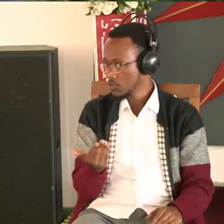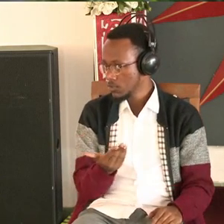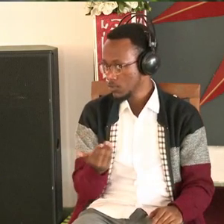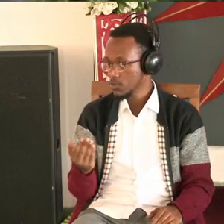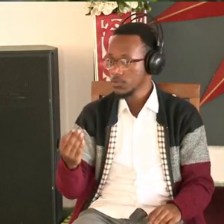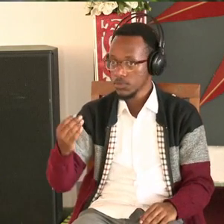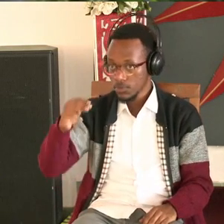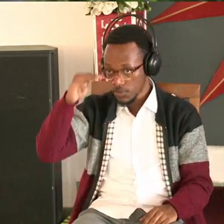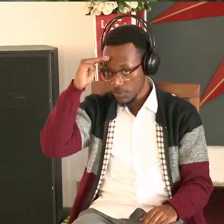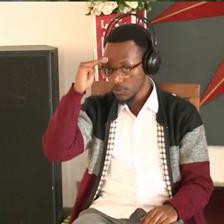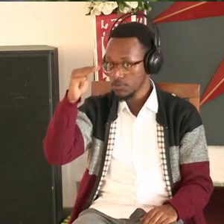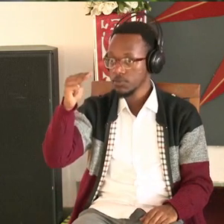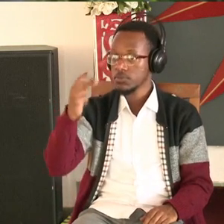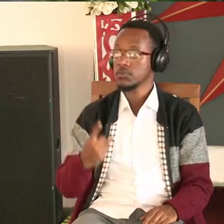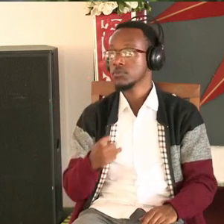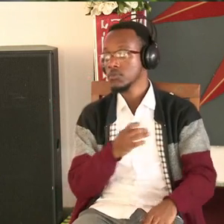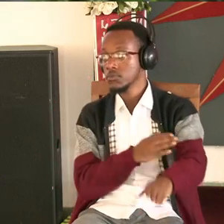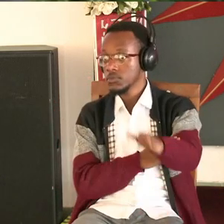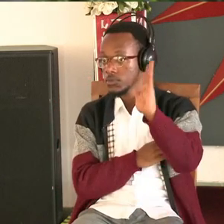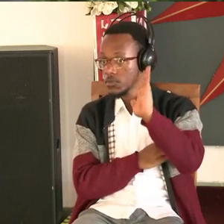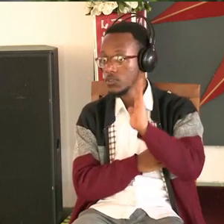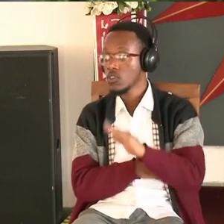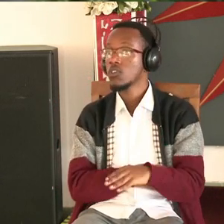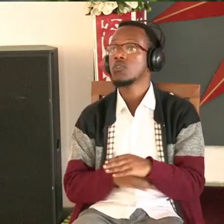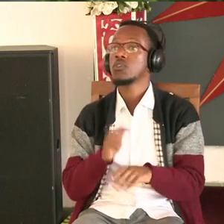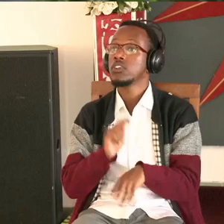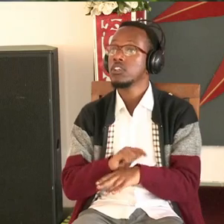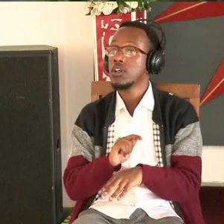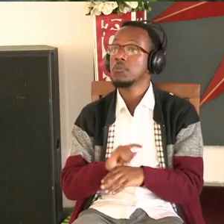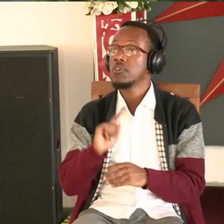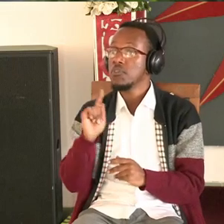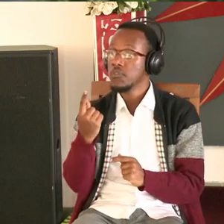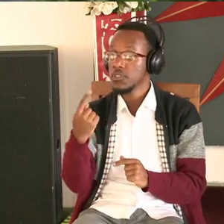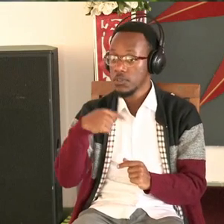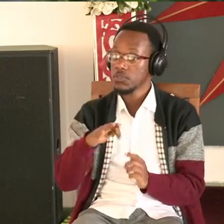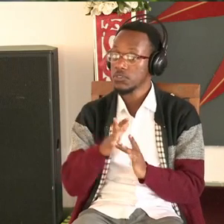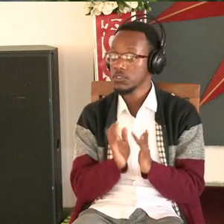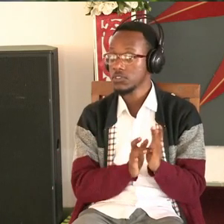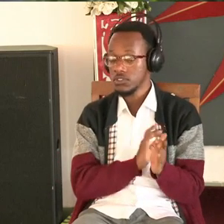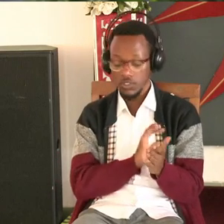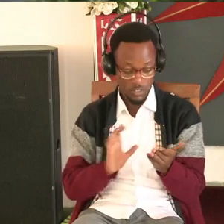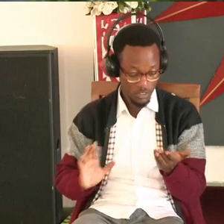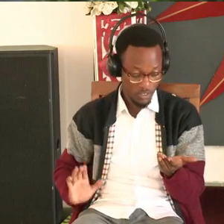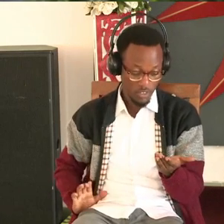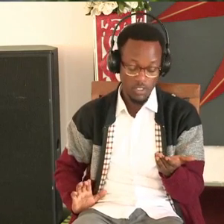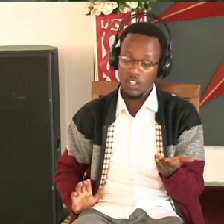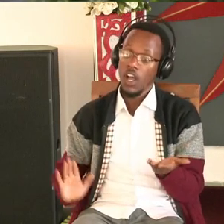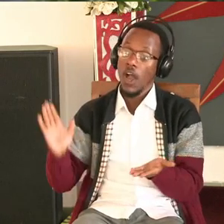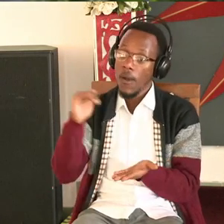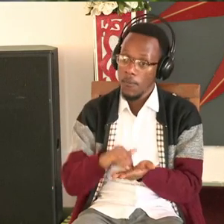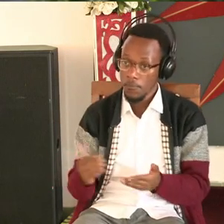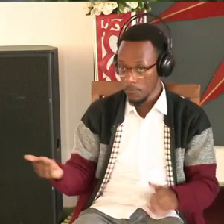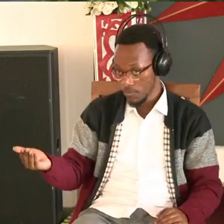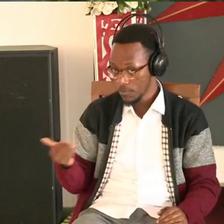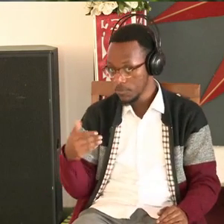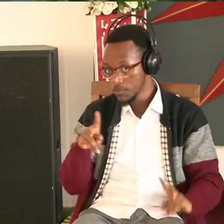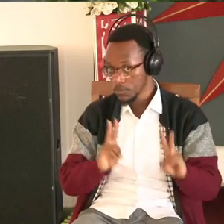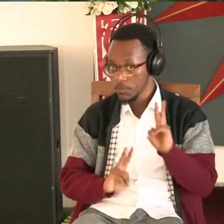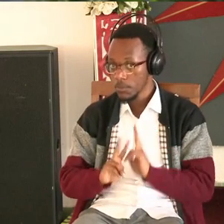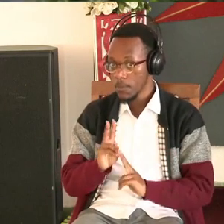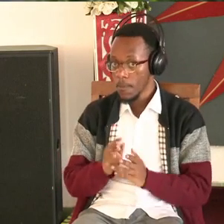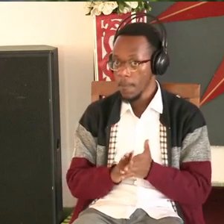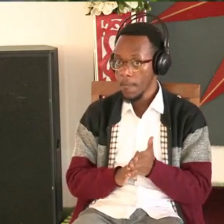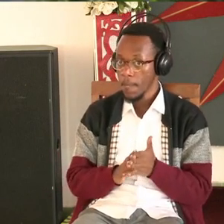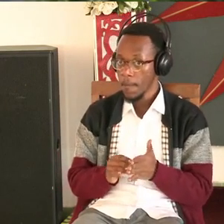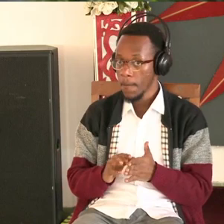ubutumwa bw'Imana bwo gutwara ubutumwa bw'Imana muri cya gihe cyo kuza kwa mbere kwa Kristo, ndetse no